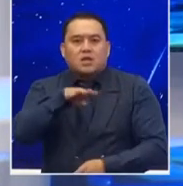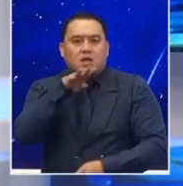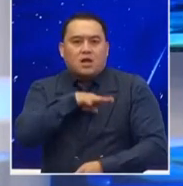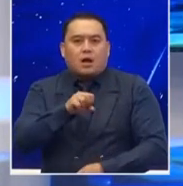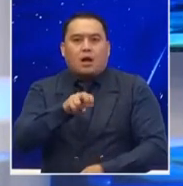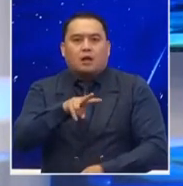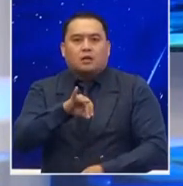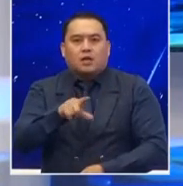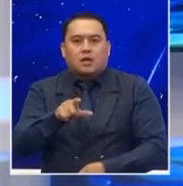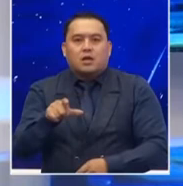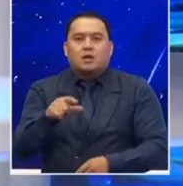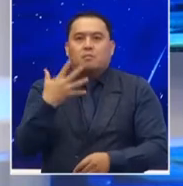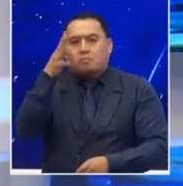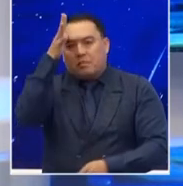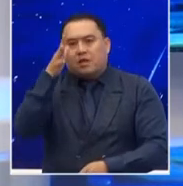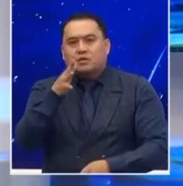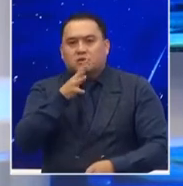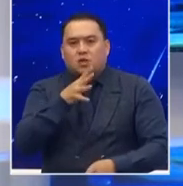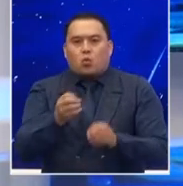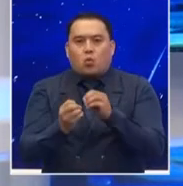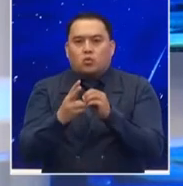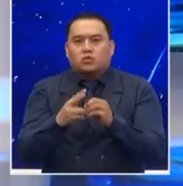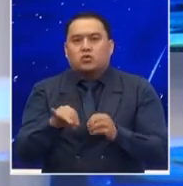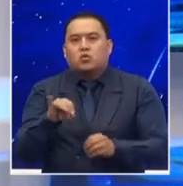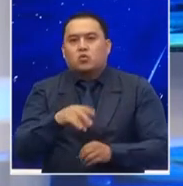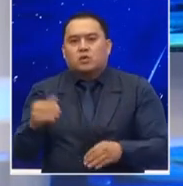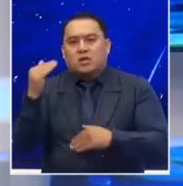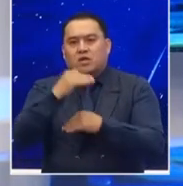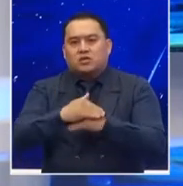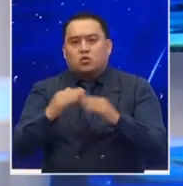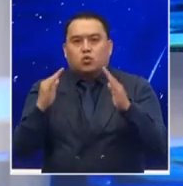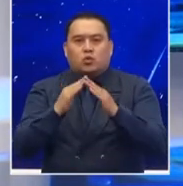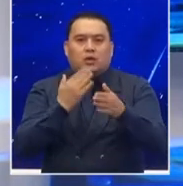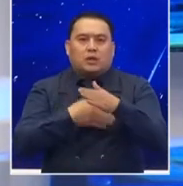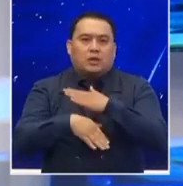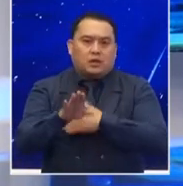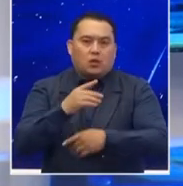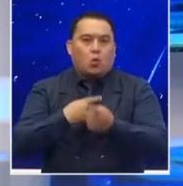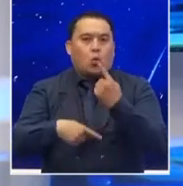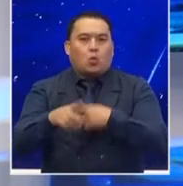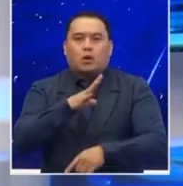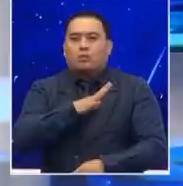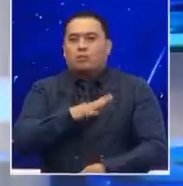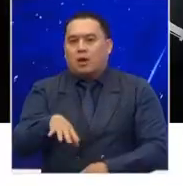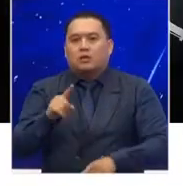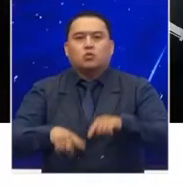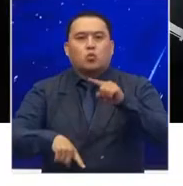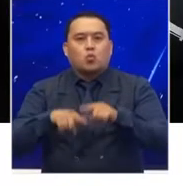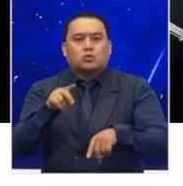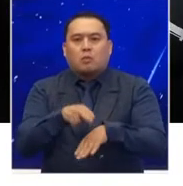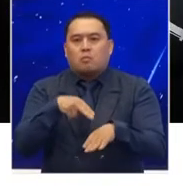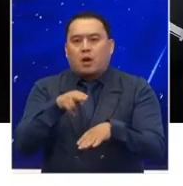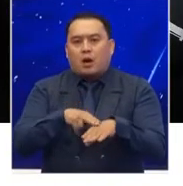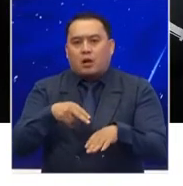Мұхамед Қалиева осыдан 5 ай бұрын 12 шілде күні кешқұрым үйінен шыққан. сонан оралмапты. Туыстары жергілікті